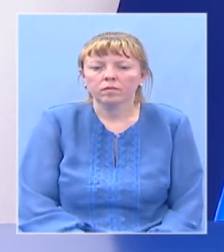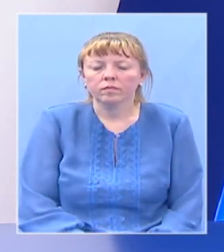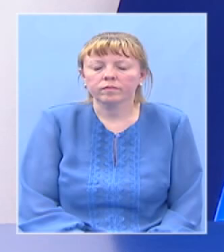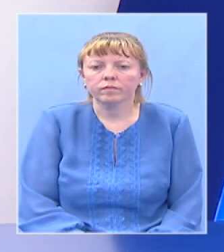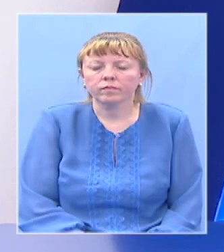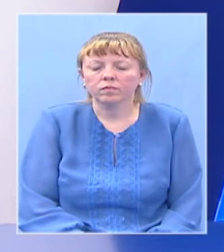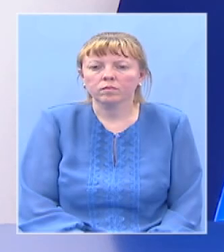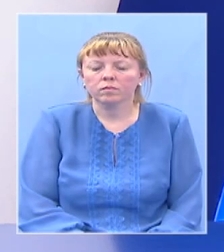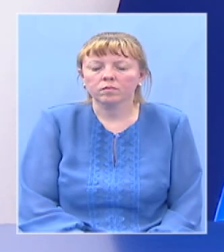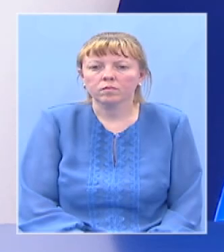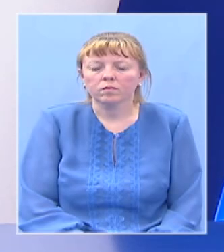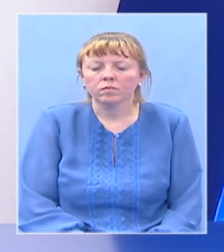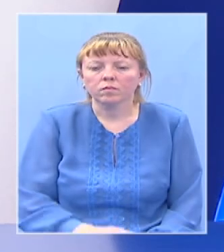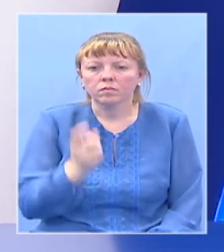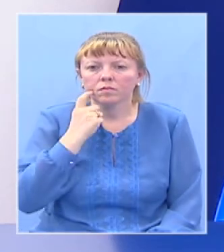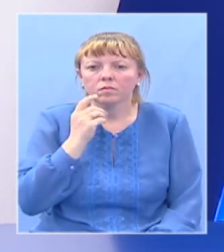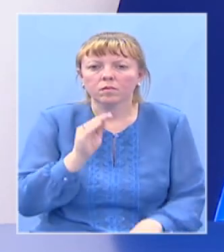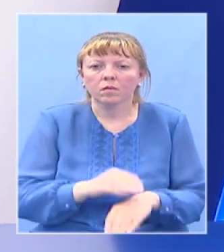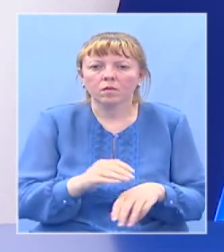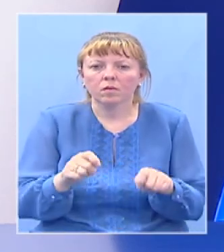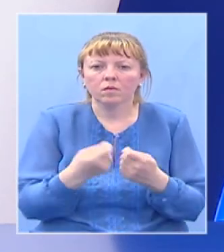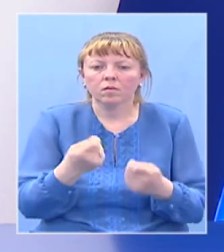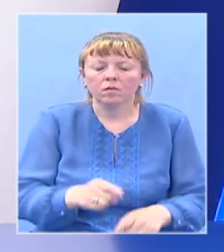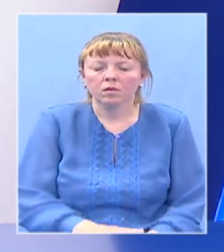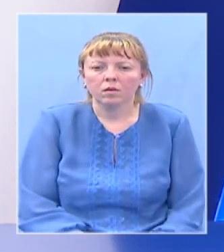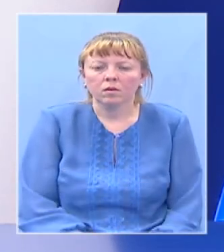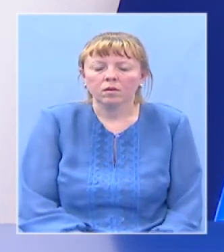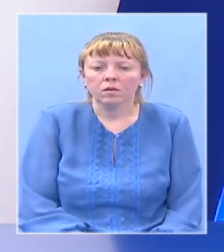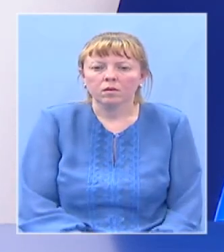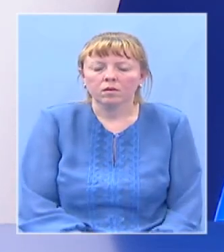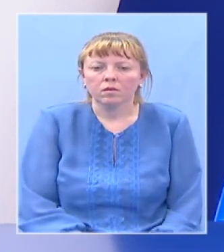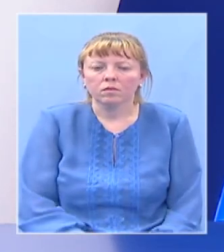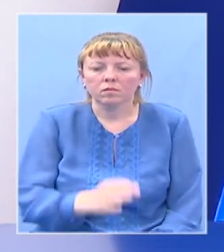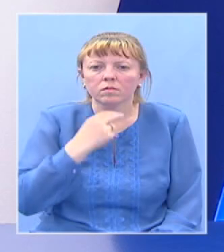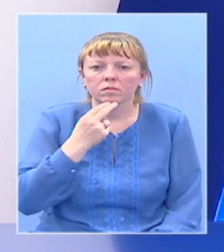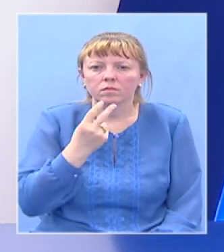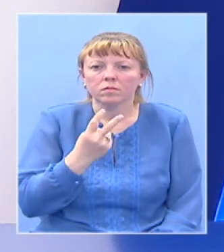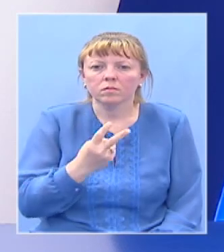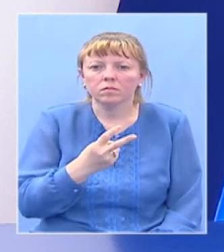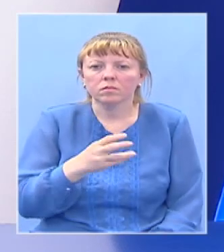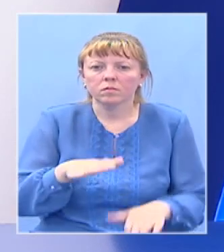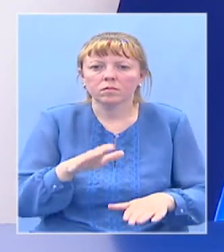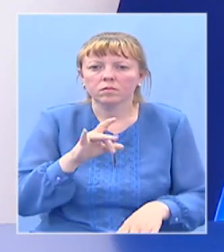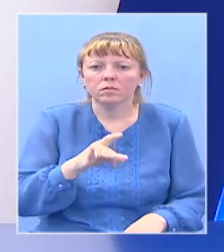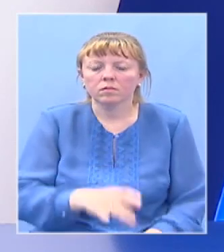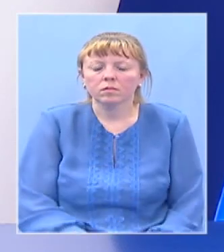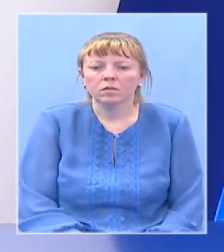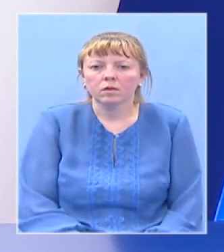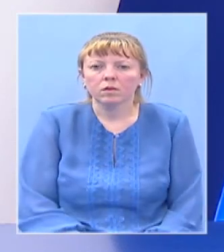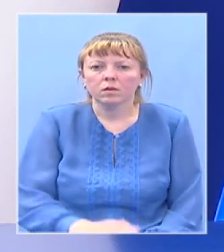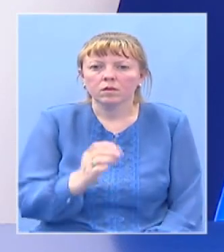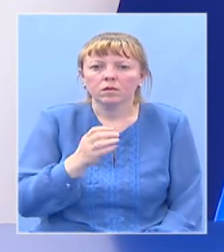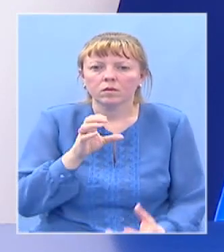в основном часто выявляем нарушения по етсу это является несоблюдение именно весовые параметры габаритные параметры